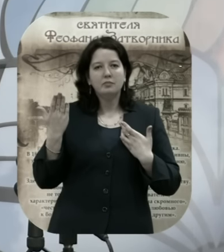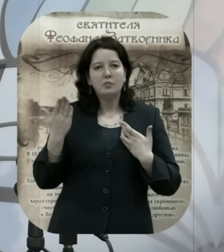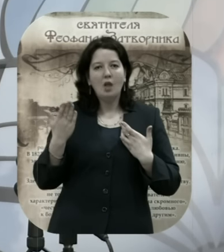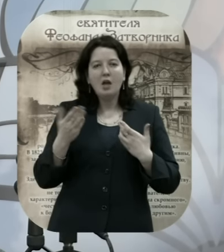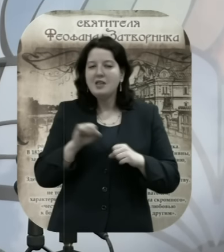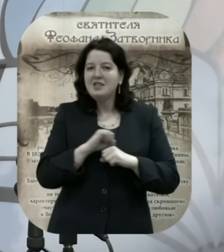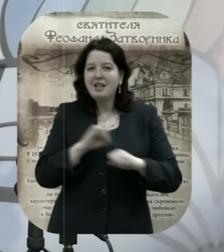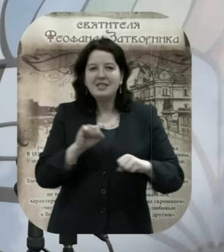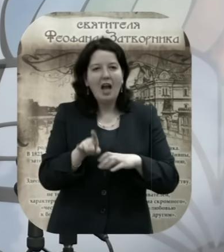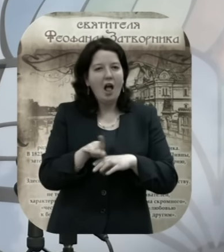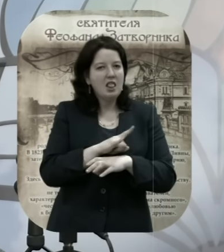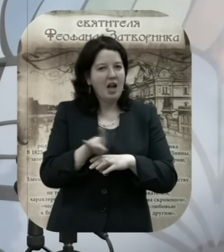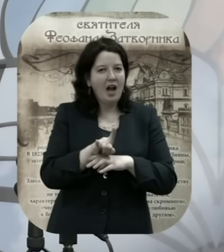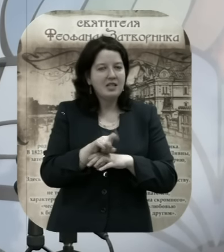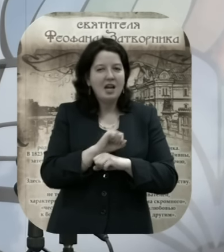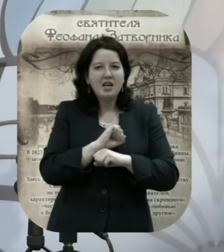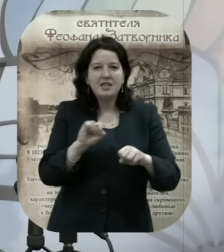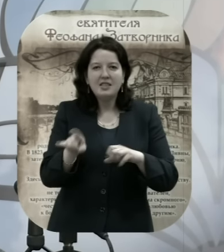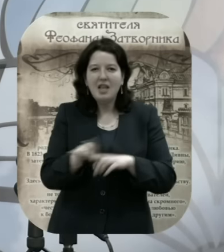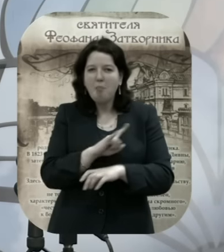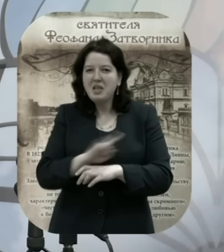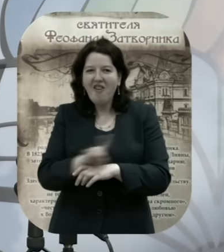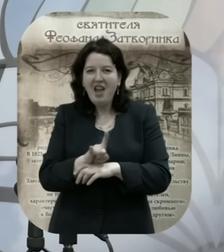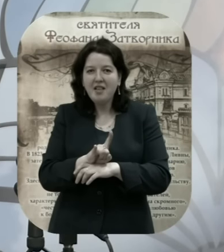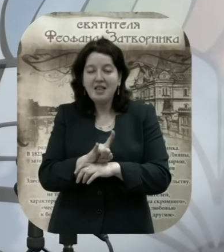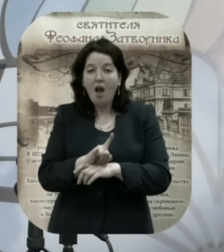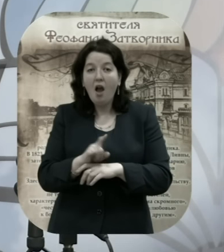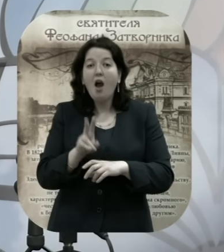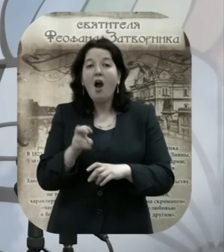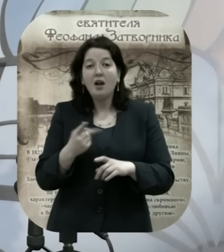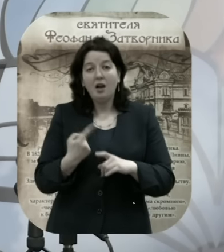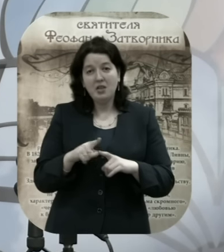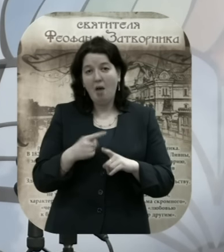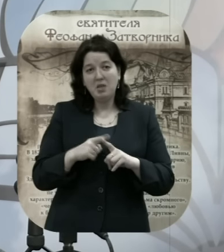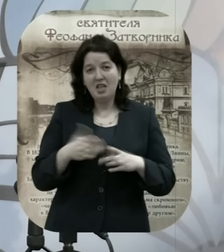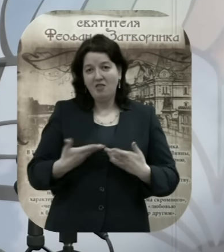Нельзя лгать, нельзя притворяться. А как же я без этого и жить не могу?